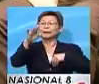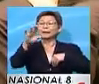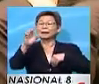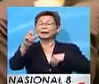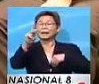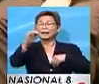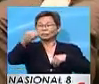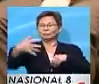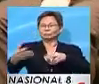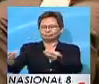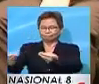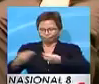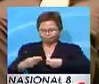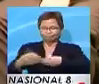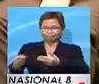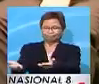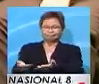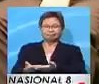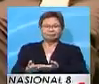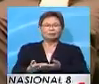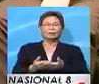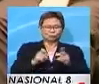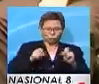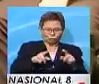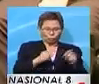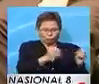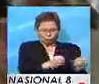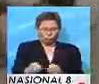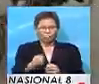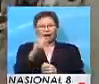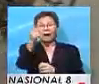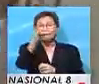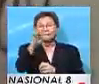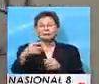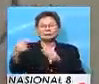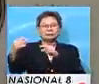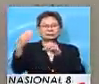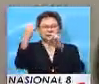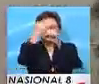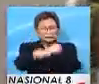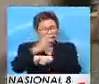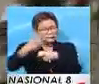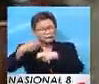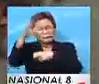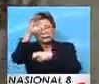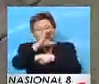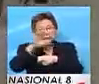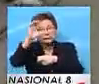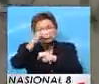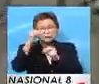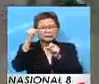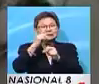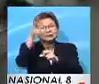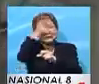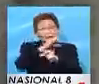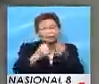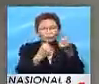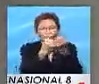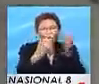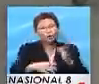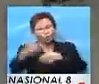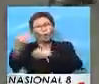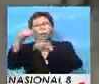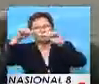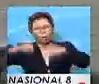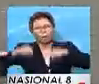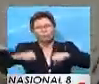Bakar ke arah penswastaan penganjuran yakin cabaran mencari penaja luar dapat diatasi sekaligus